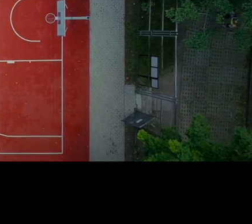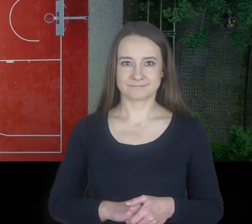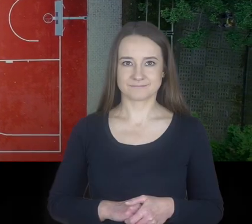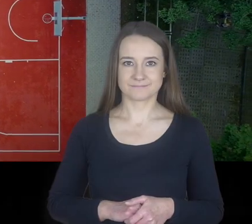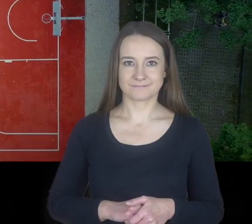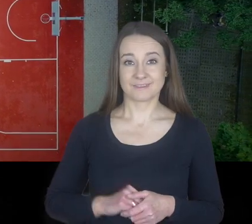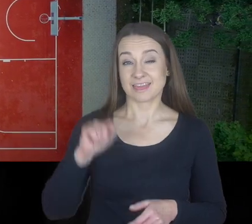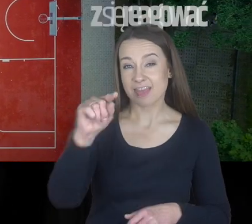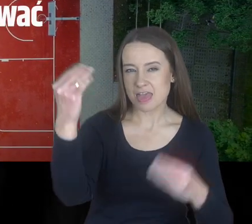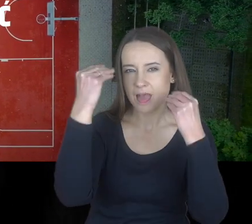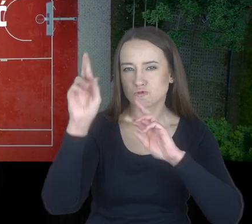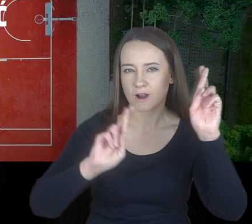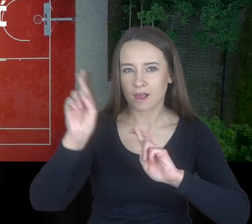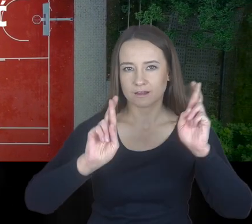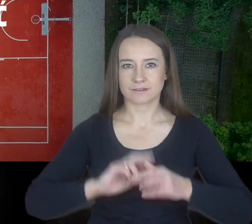Naucz się reagować.